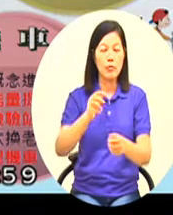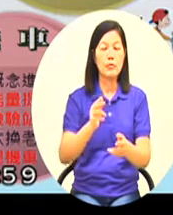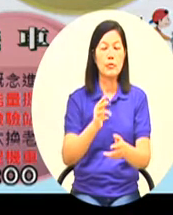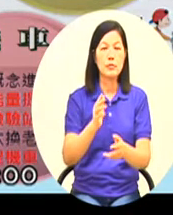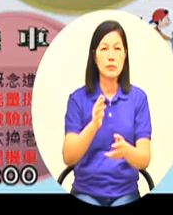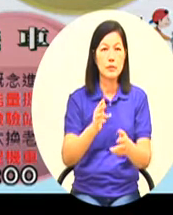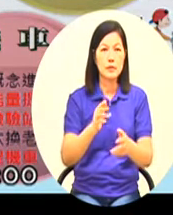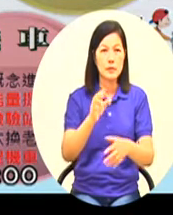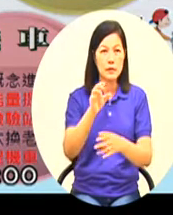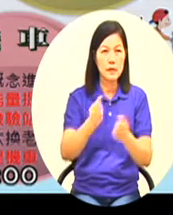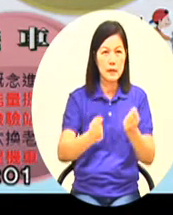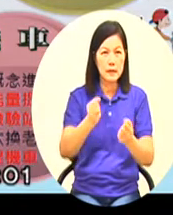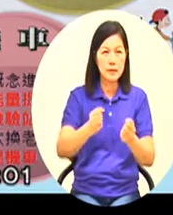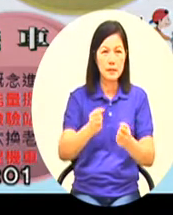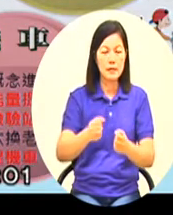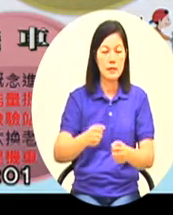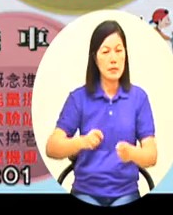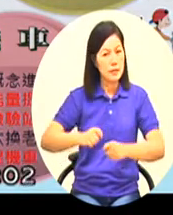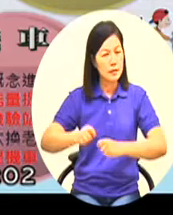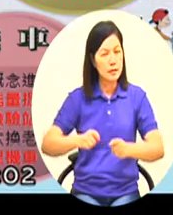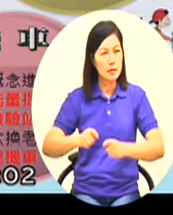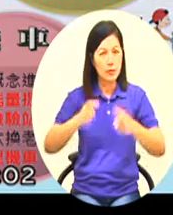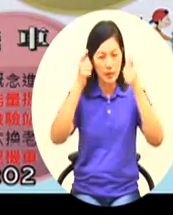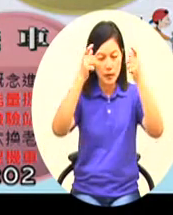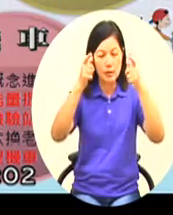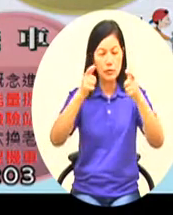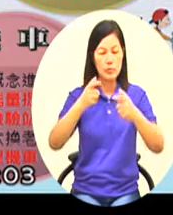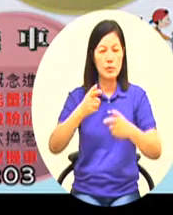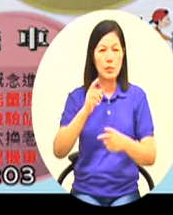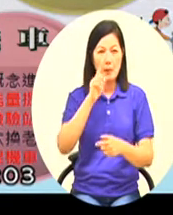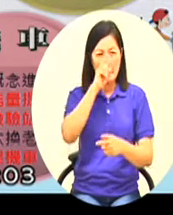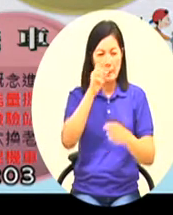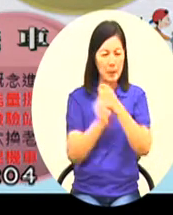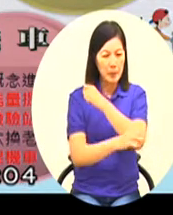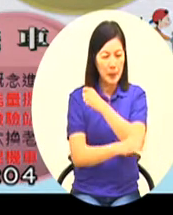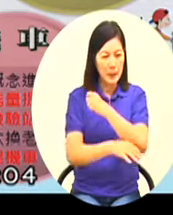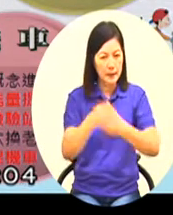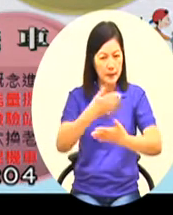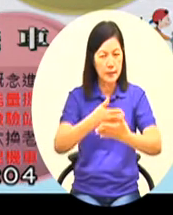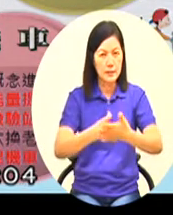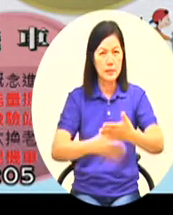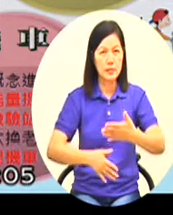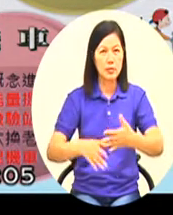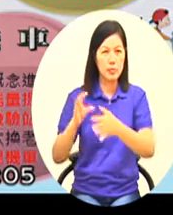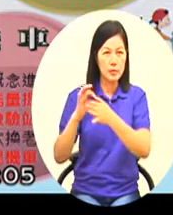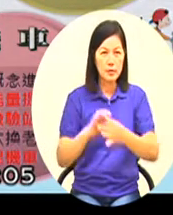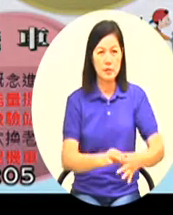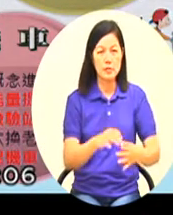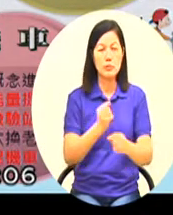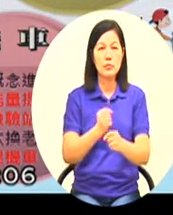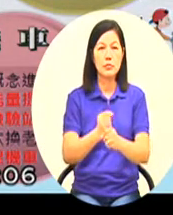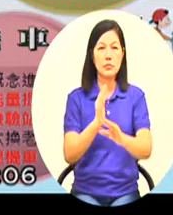雄港为一个低污染的运具的一个示范区，这个我们持续在进行中。